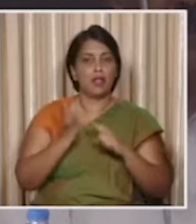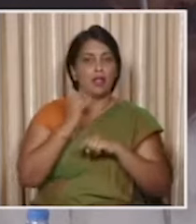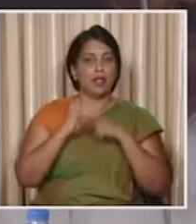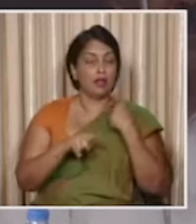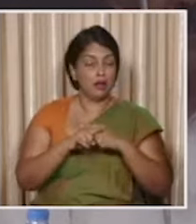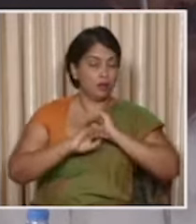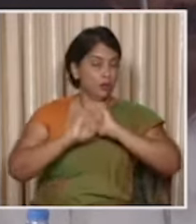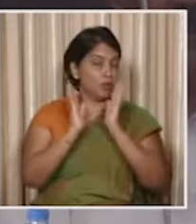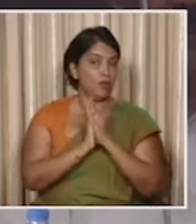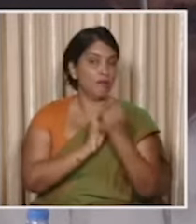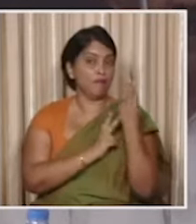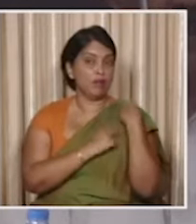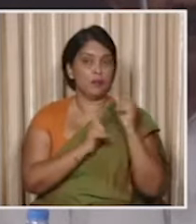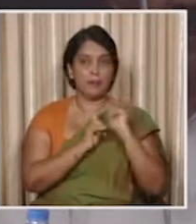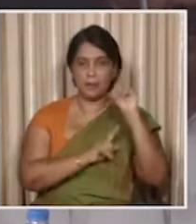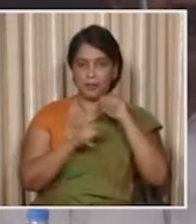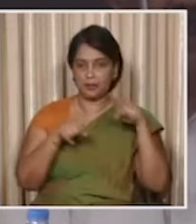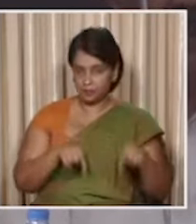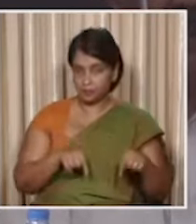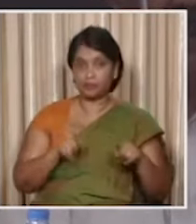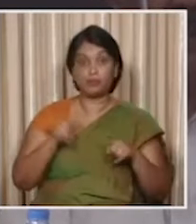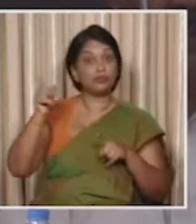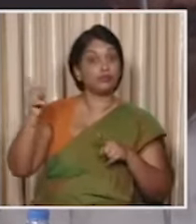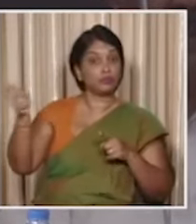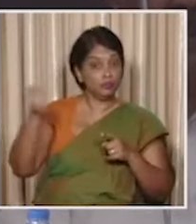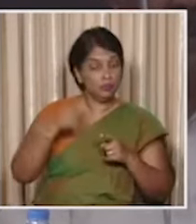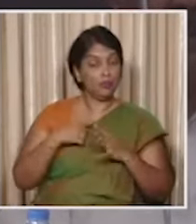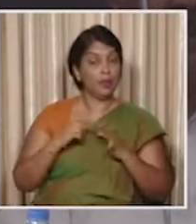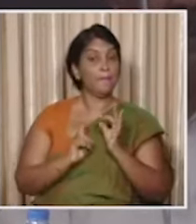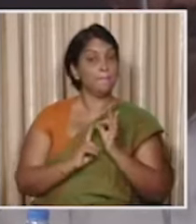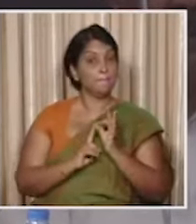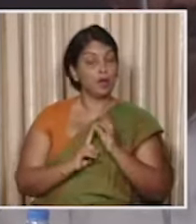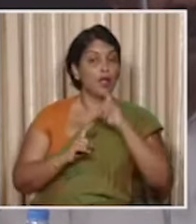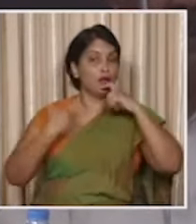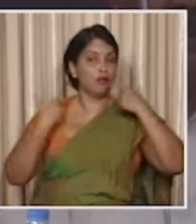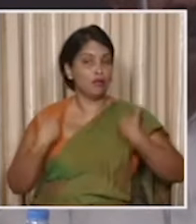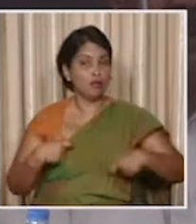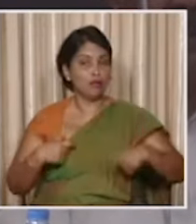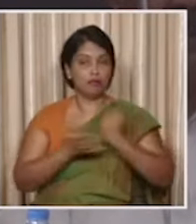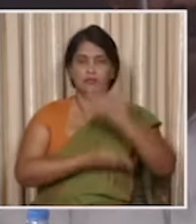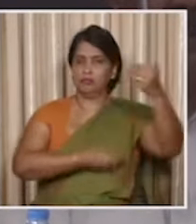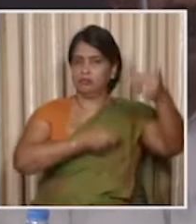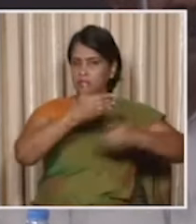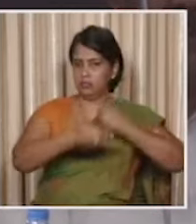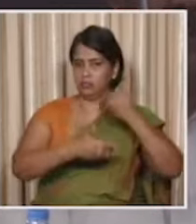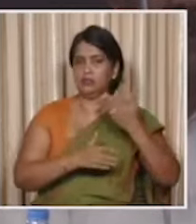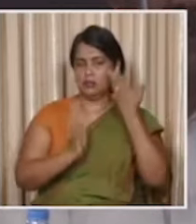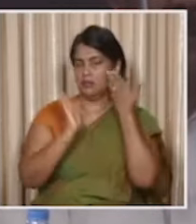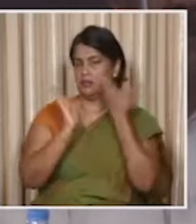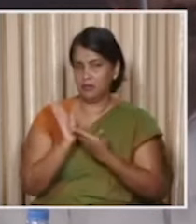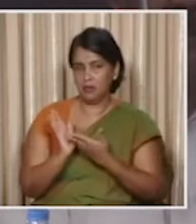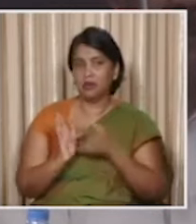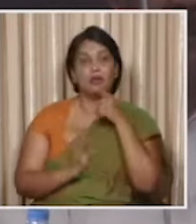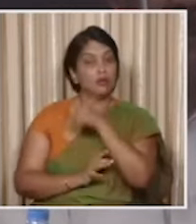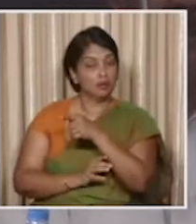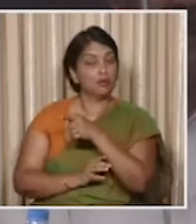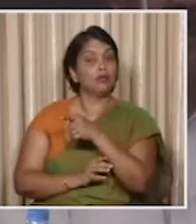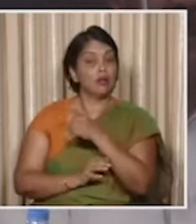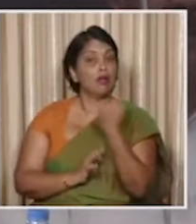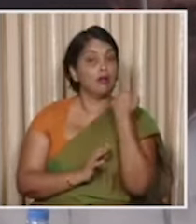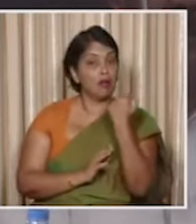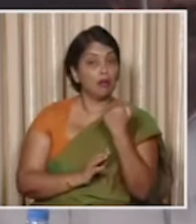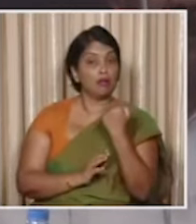සම්බන්ධයෙන් සියලු තීරණ ගන්න පුළුවන්. ඒගොල්ලෝ ඒගොල්ලන්ගේ පුද්ගලික නීතිඥව හරහා ලියුමක් එවලා පෙන්නලා තිබ්බා. ඒගොල්ලොන්ට ඒ